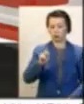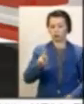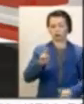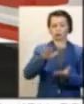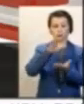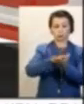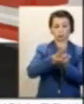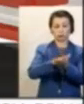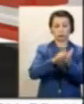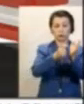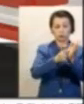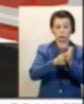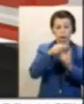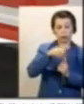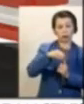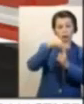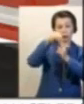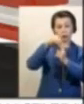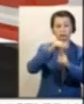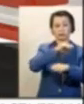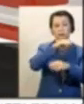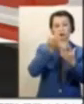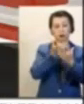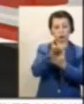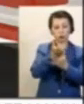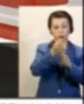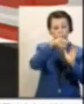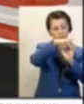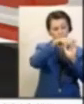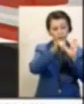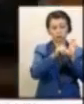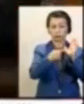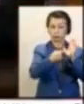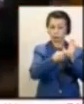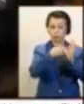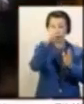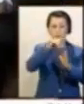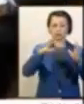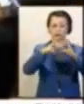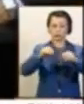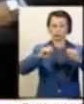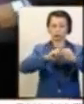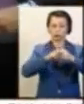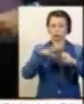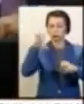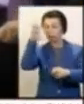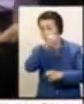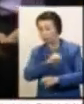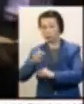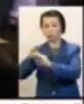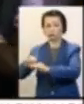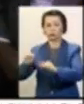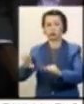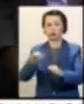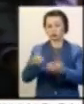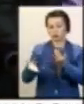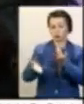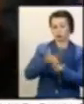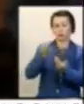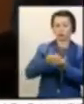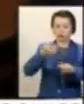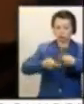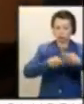sekolah berkeperluan khas melalui polisi ini. Dasar itu bagi menangani masalah keciciran murid di samping memudahkan